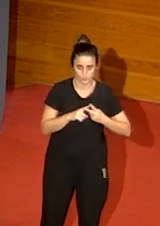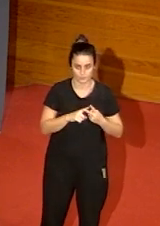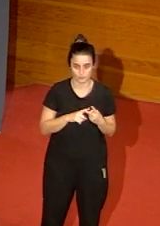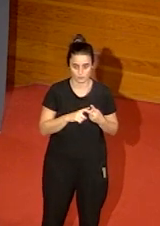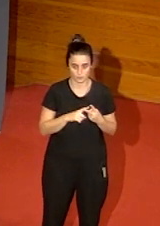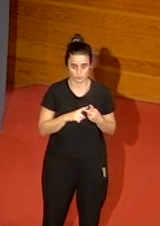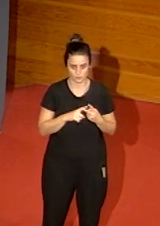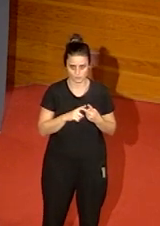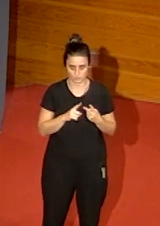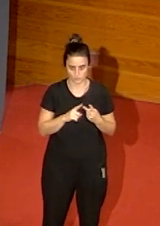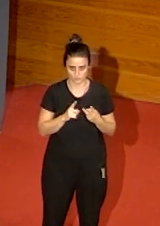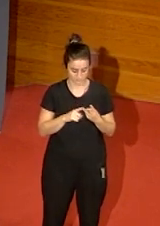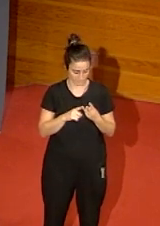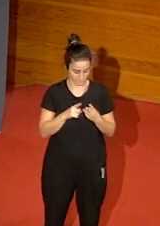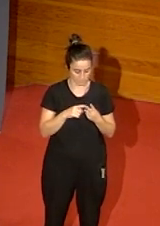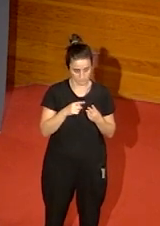hor nuen, baina...